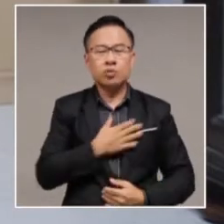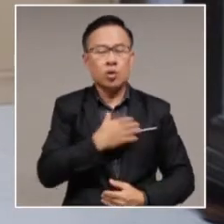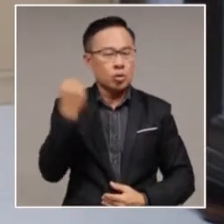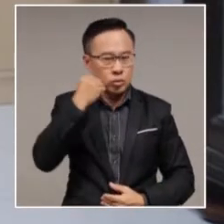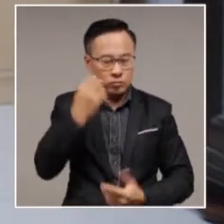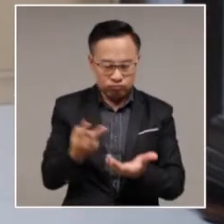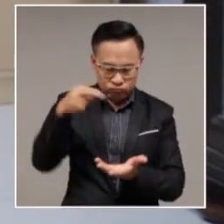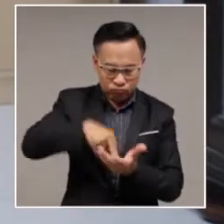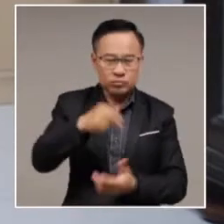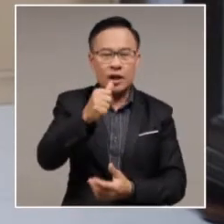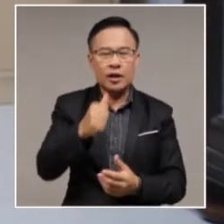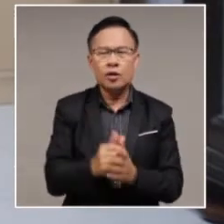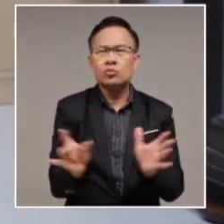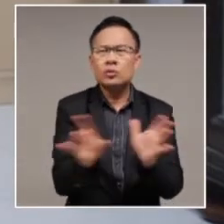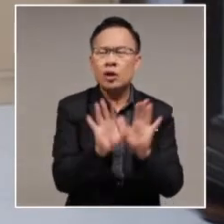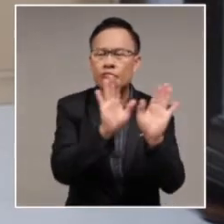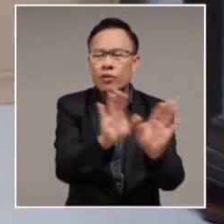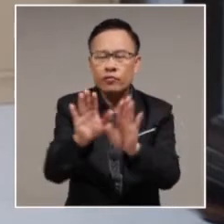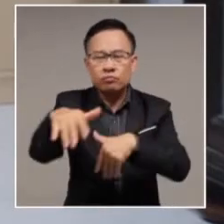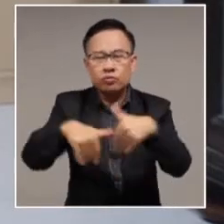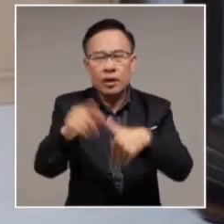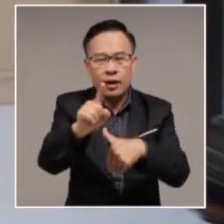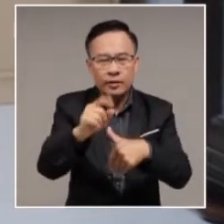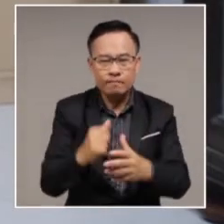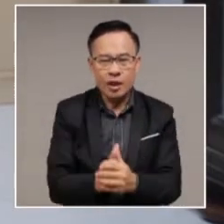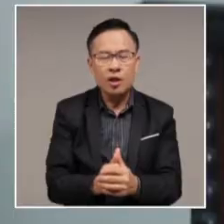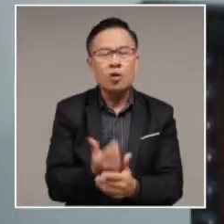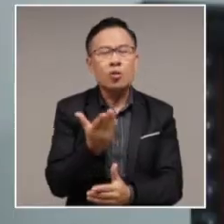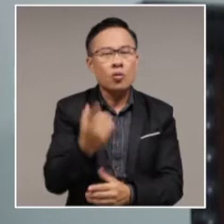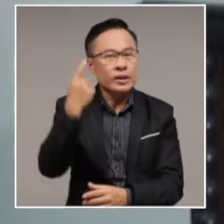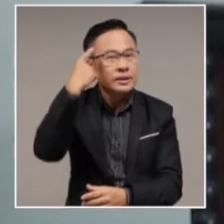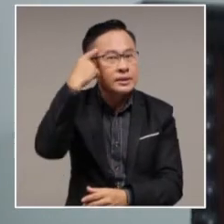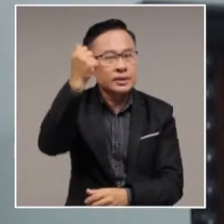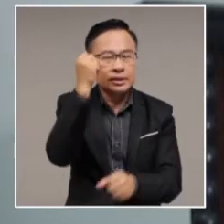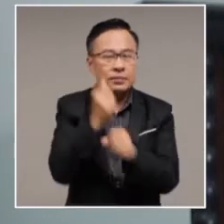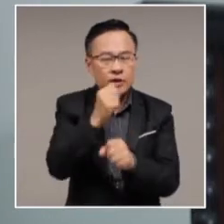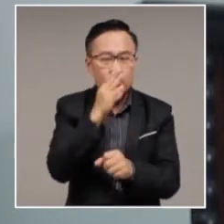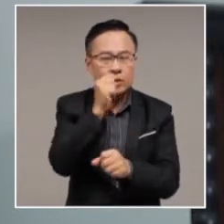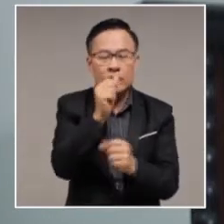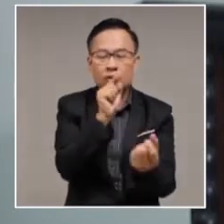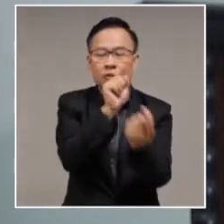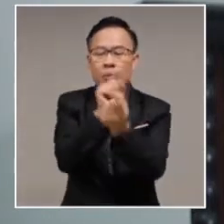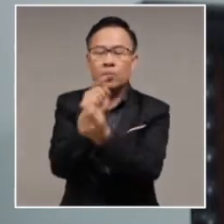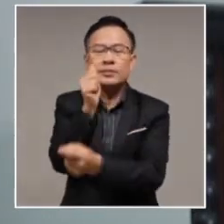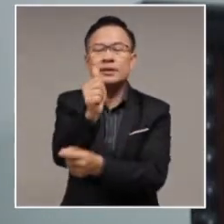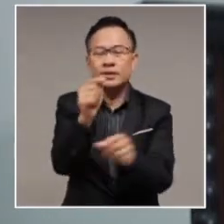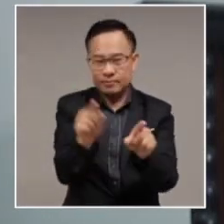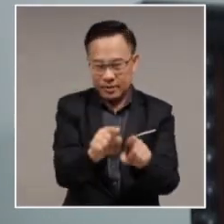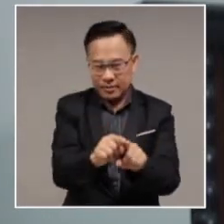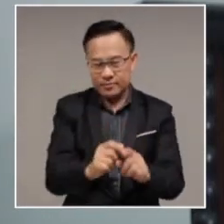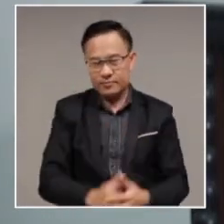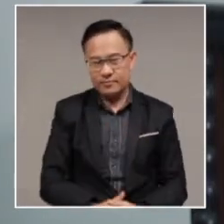ากข้อคิดสำหรับคุณผู้ชมทางบ้านสักนิดนึงค่ะ สำหรับตัวนุ้ยเองก็คือคิดดีทำดีพูดดีแล้วสิ่งดีๆก็จะตามเข้าม